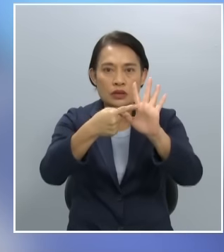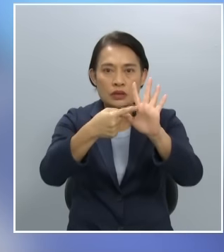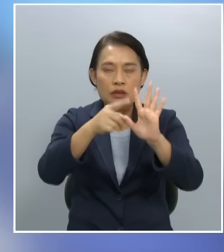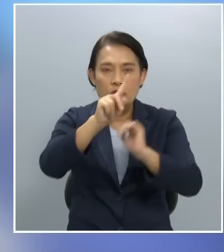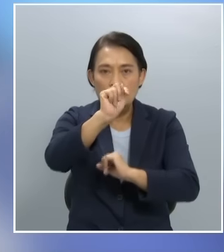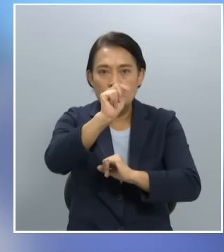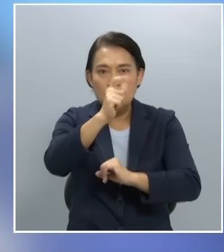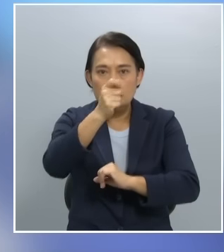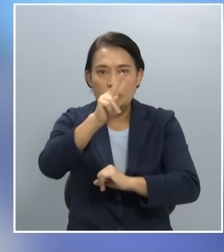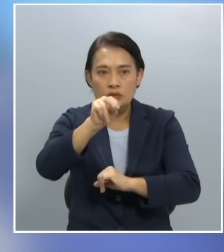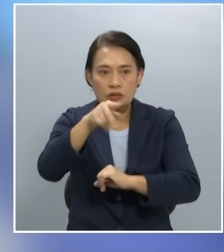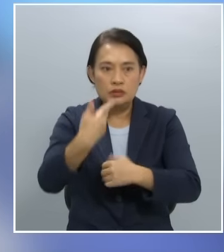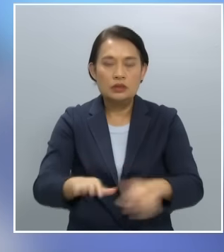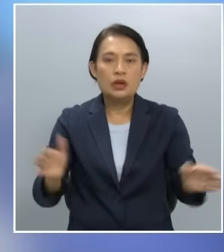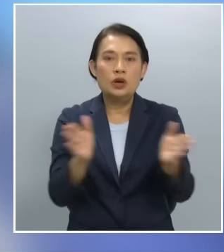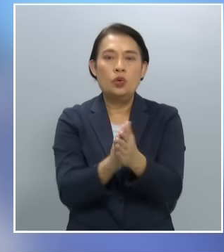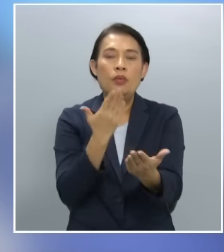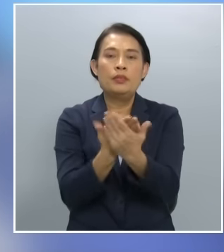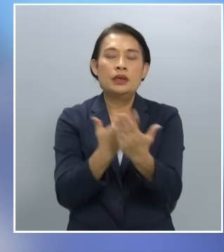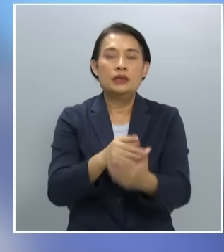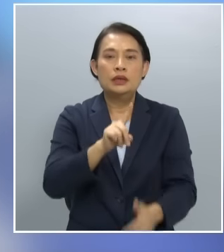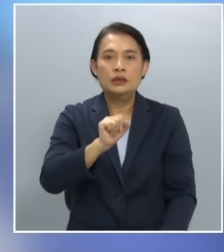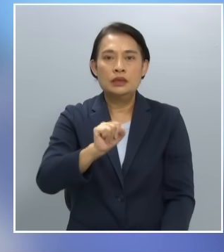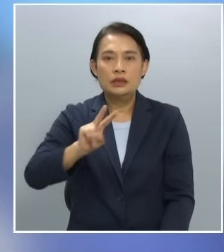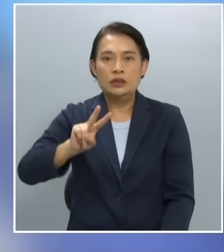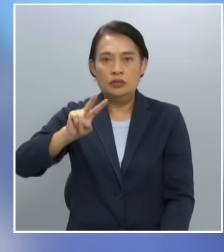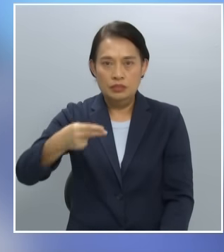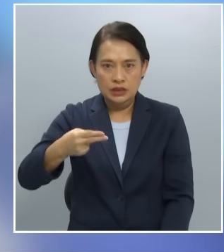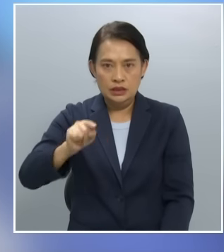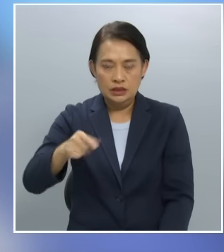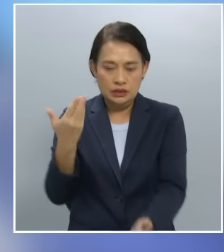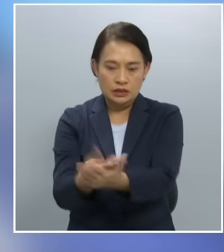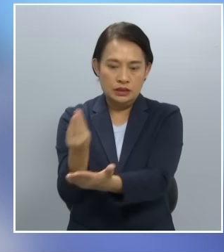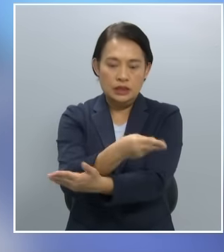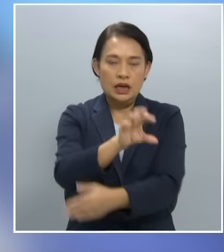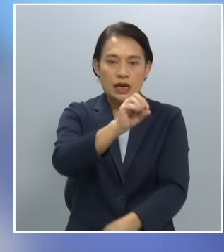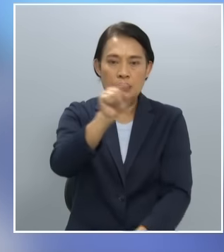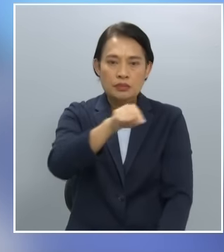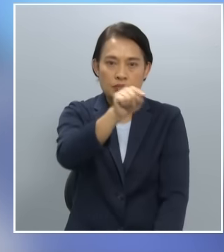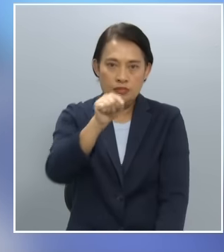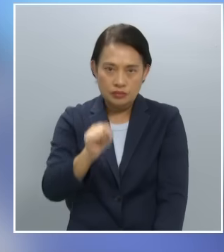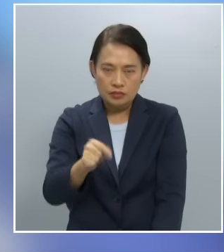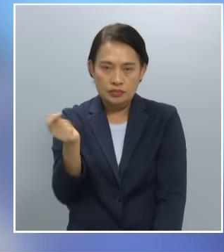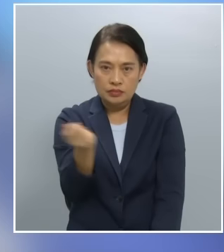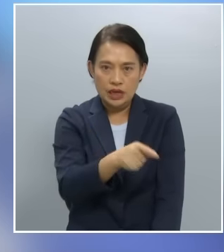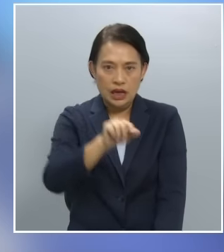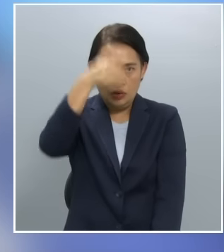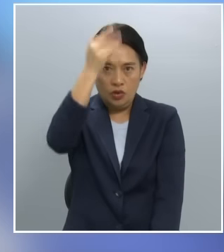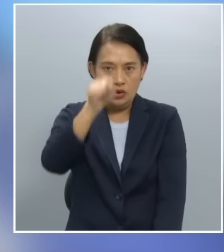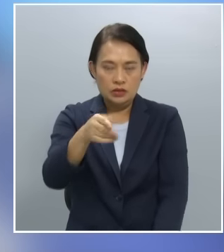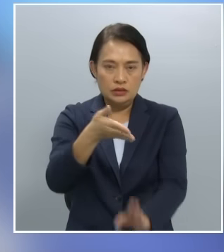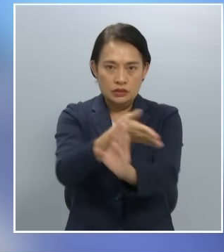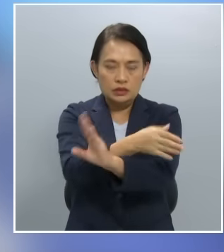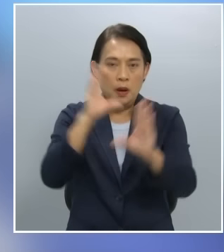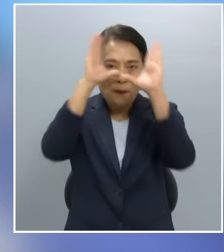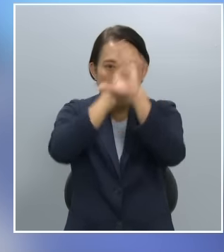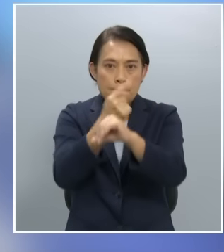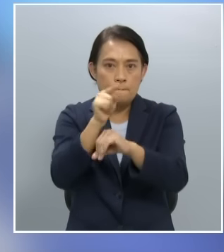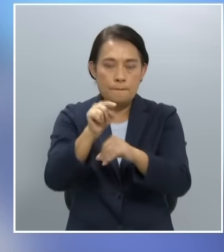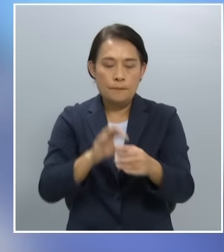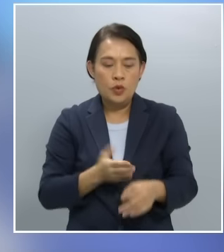ค่ะอ๋อรวมเป็นเป็น 120,000ูมั้ยล่ะอ่ารวมเป็น 120,000นี่จ่าย 50%นะเอ่าจ่ายก่อน2300นขอ